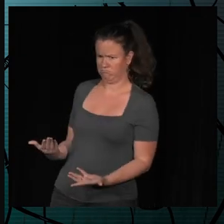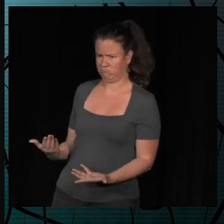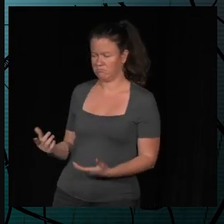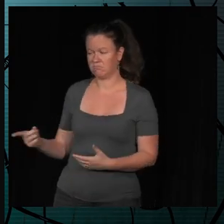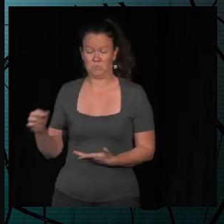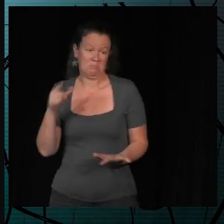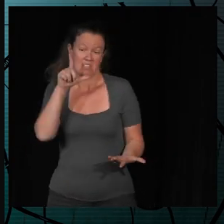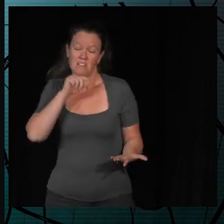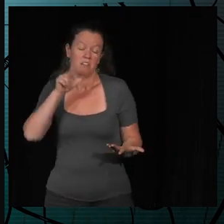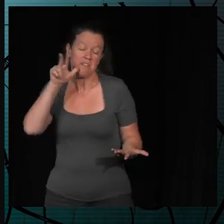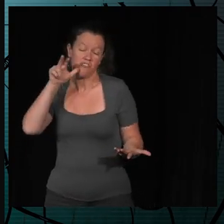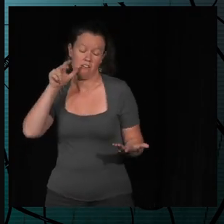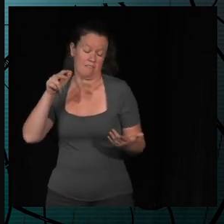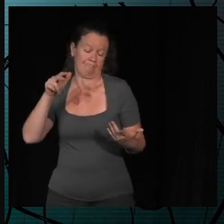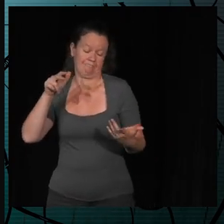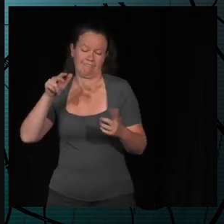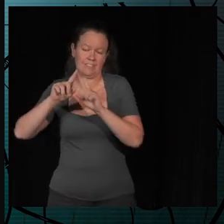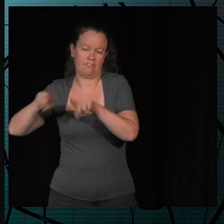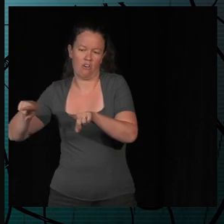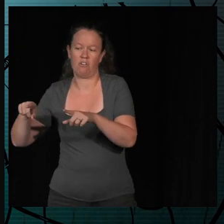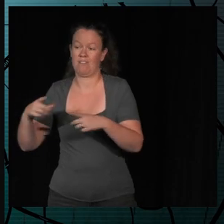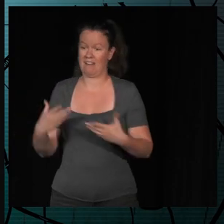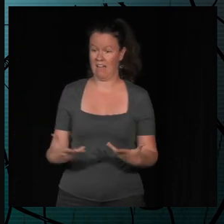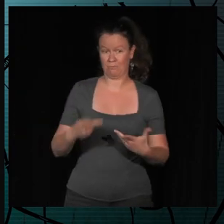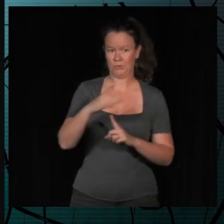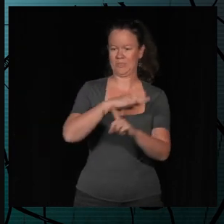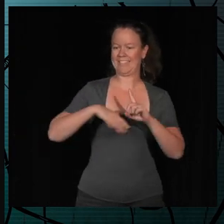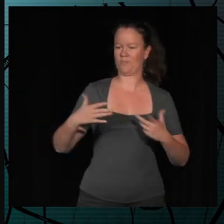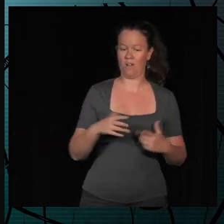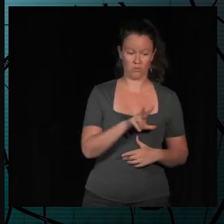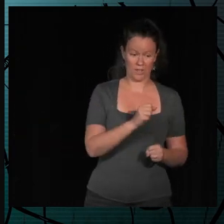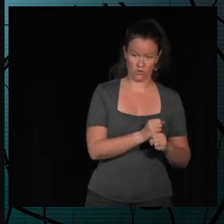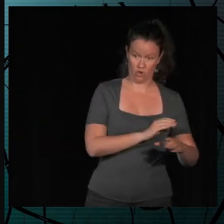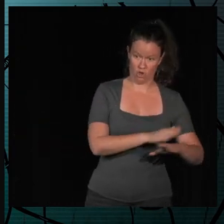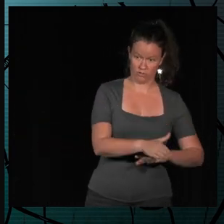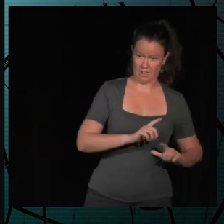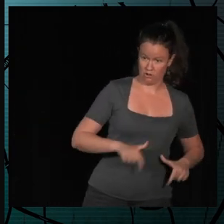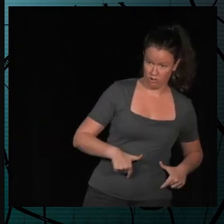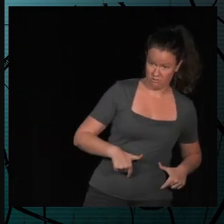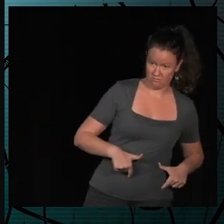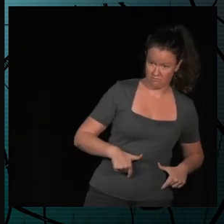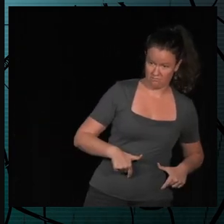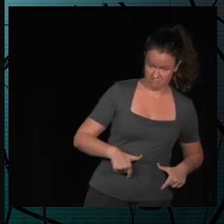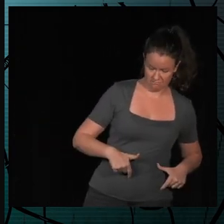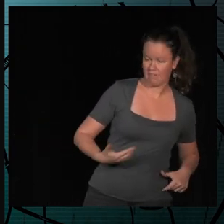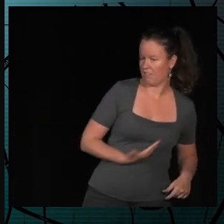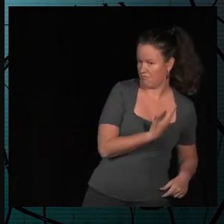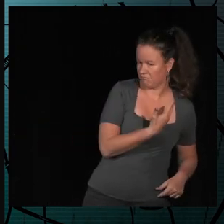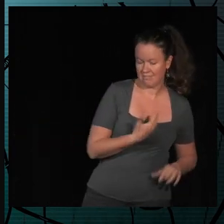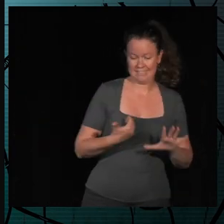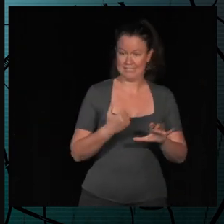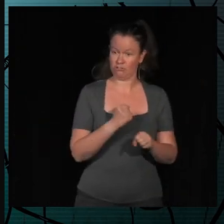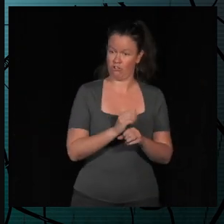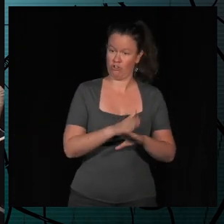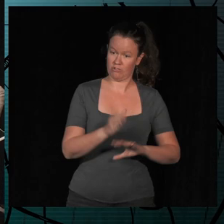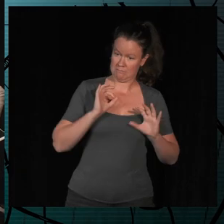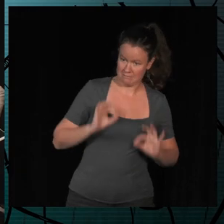ans maintenant c'est de à l'époque CIT 3 en élémentaire à 6 ans qu'il arrive en CM2 à 9 ans et